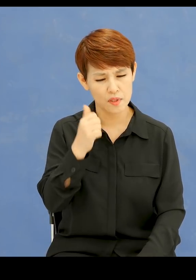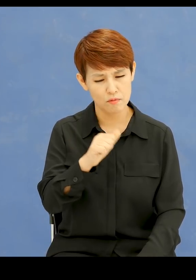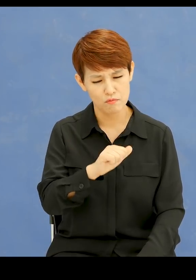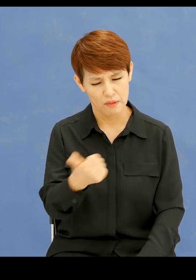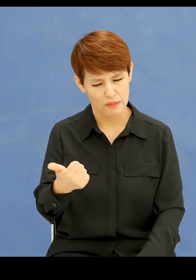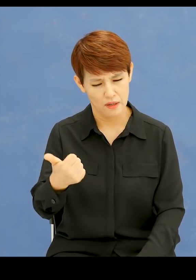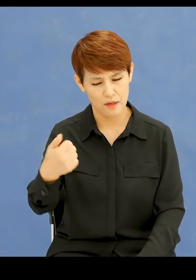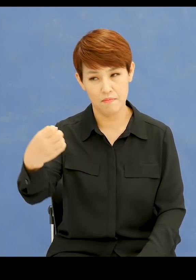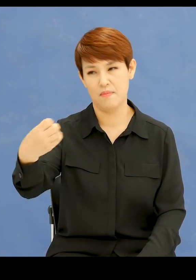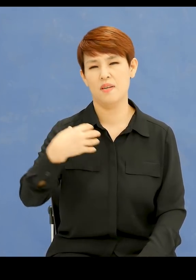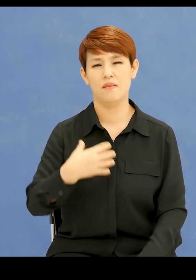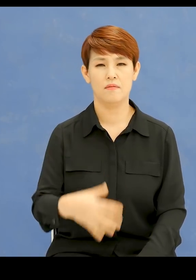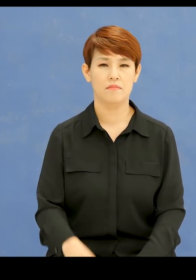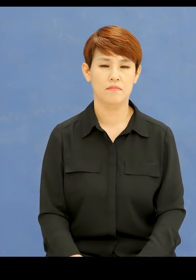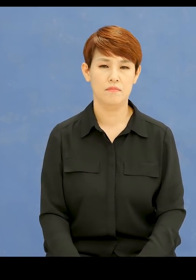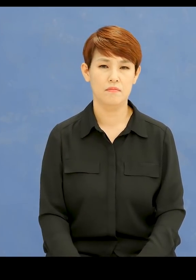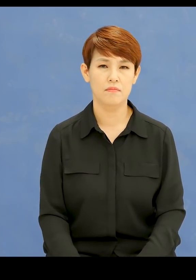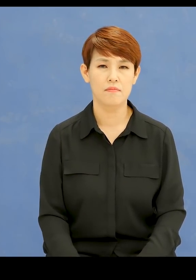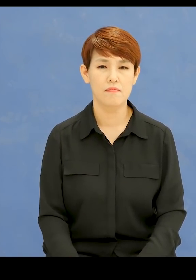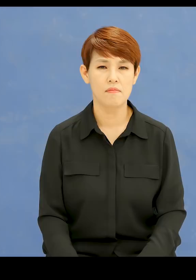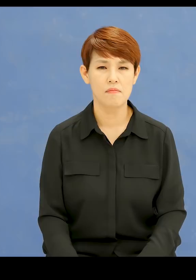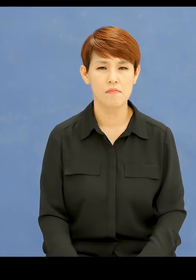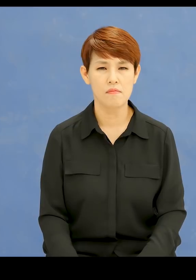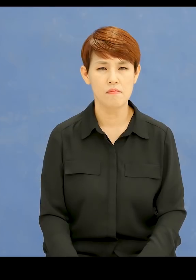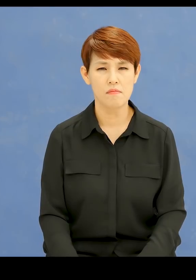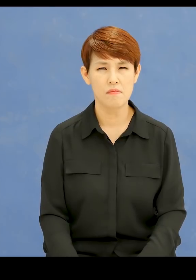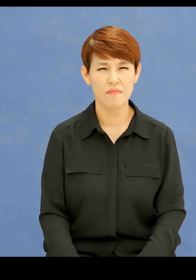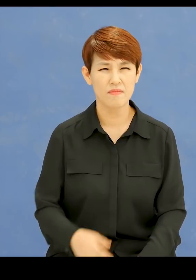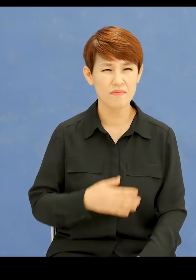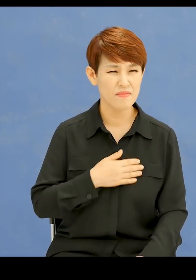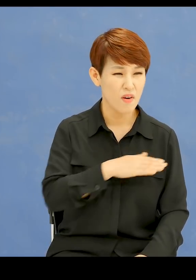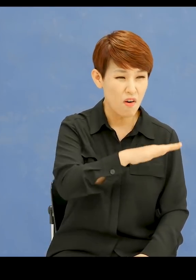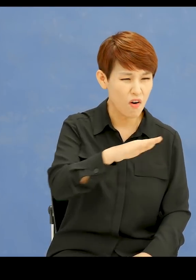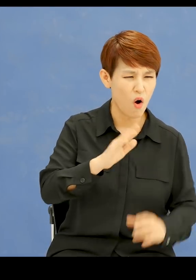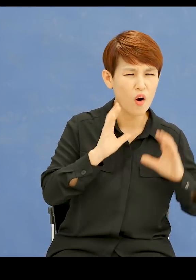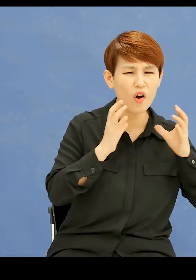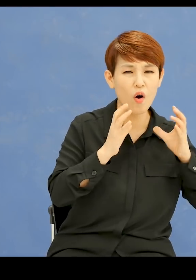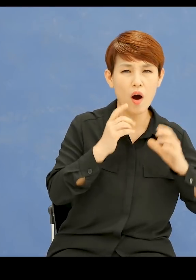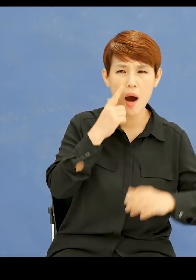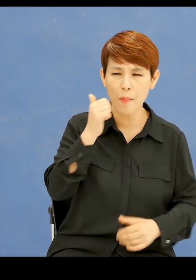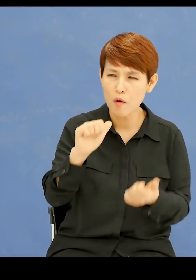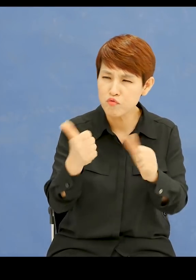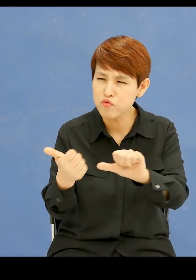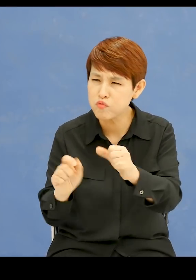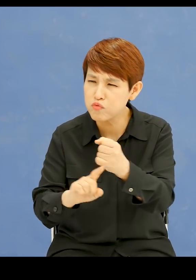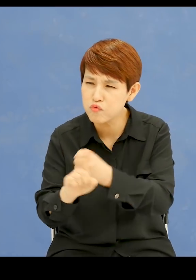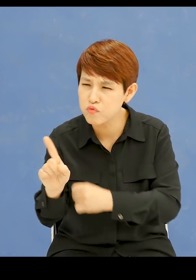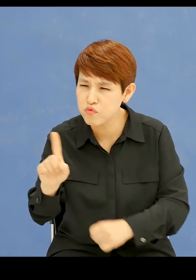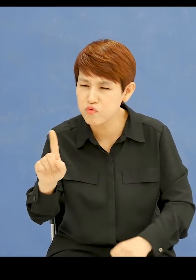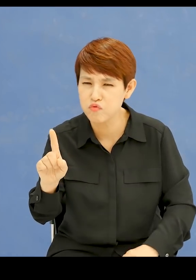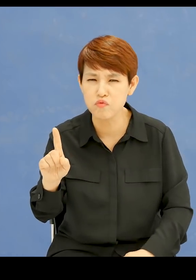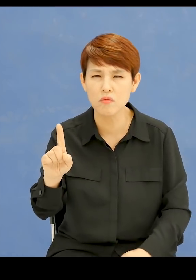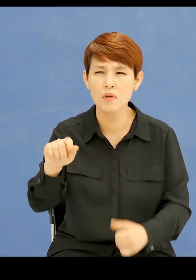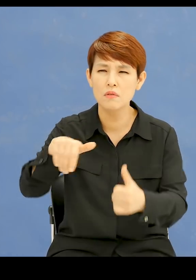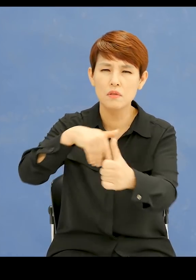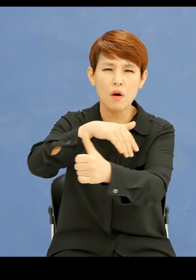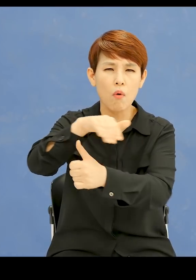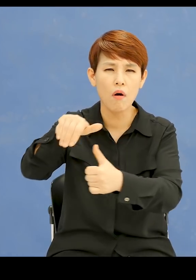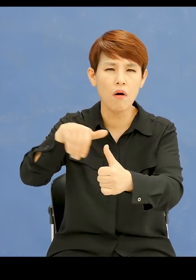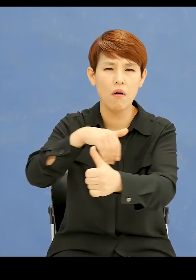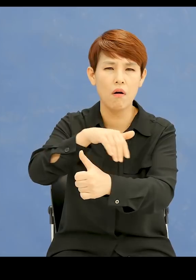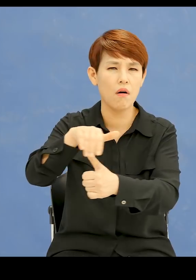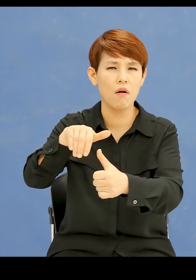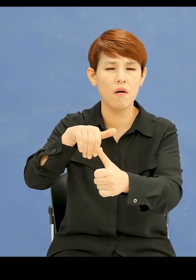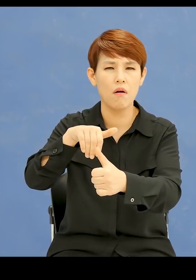돌아가셨대더라. 그때 당시 정확하게 저희가 어렸기 때문에 아버지가 어떻게 돌아가셨는지에 대해서